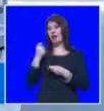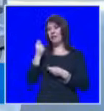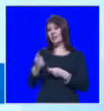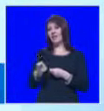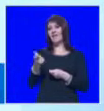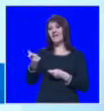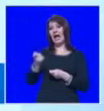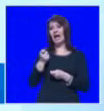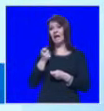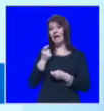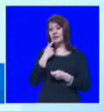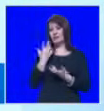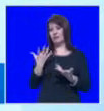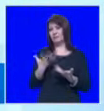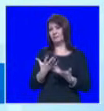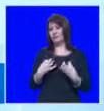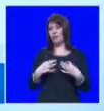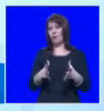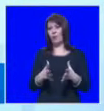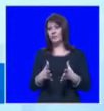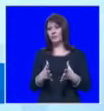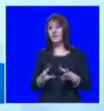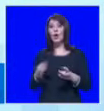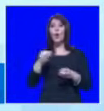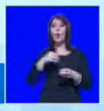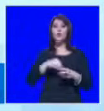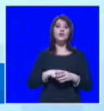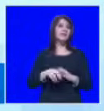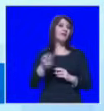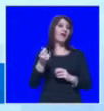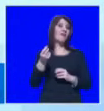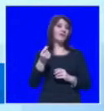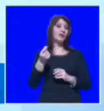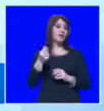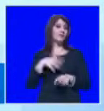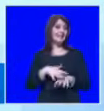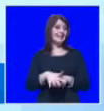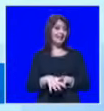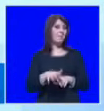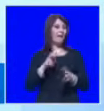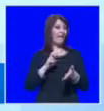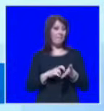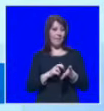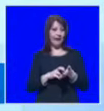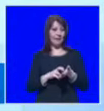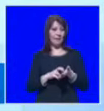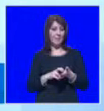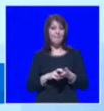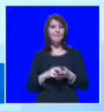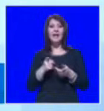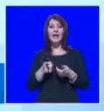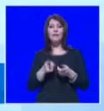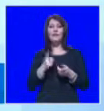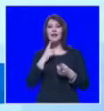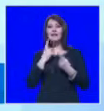кредити? Нека да кажем първо, че ролята на финансовата система и на банките като част от тази финансова система е по